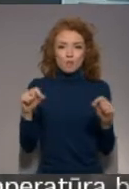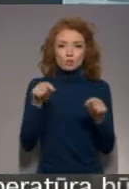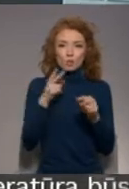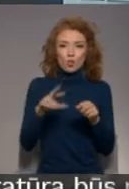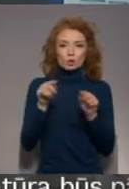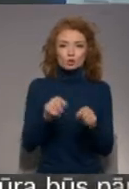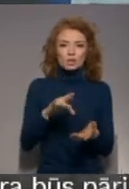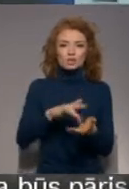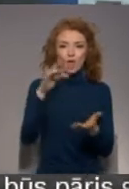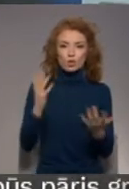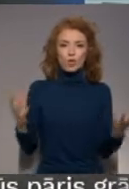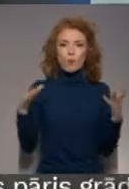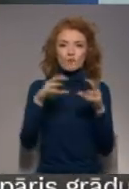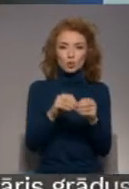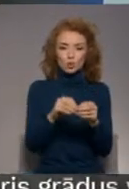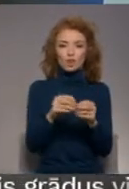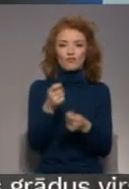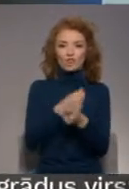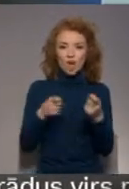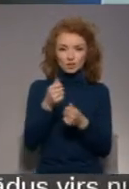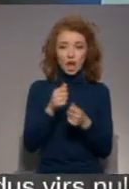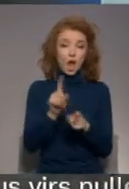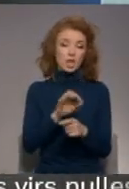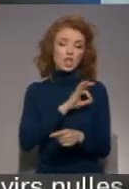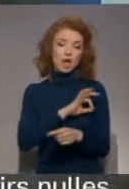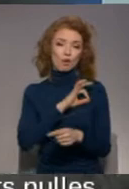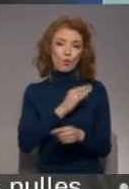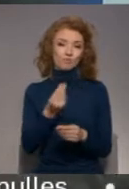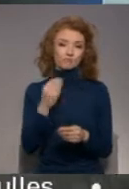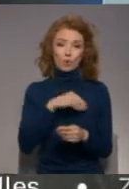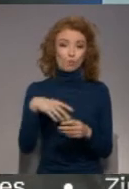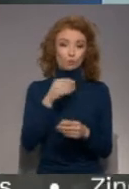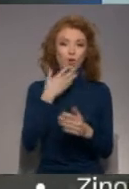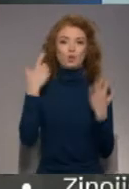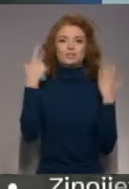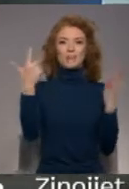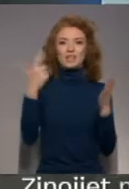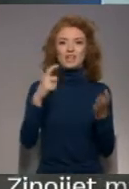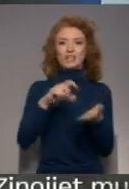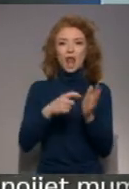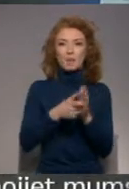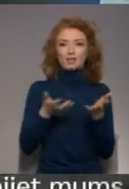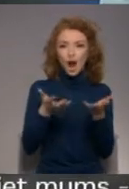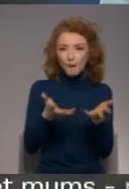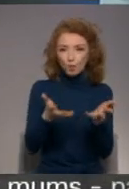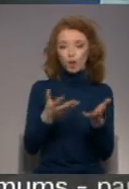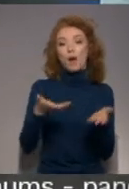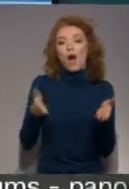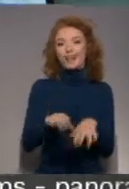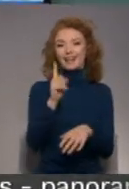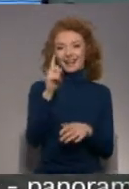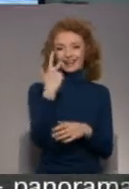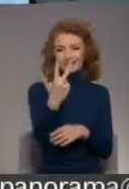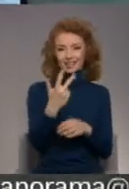centru apvienošanas tīri finansiāli arī iegūstam, jo mums vairs nav 7 telpas jāapkurina, jāapsild, mums paliks tikai